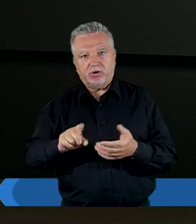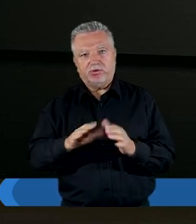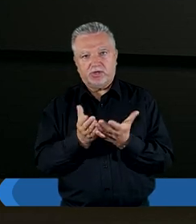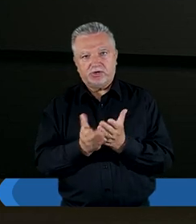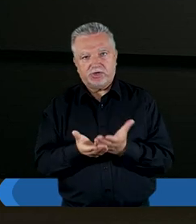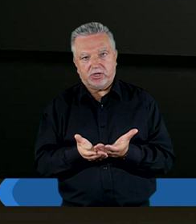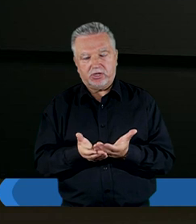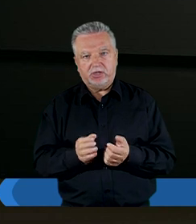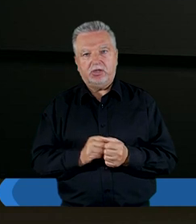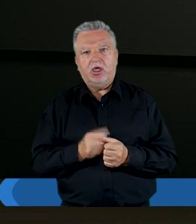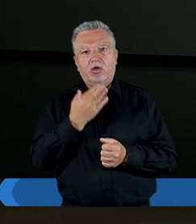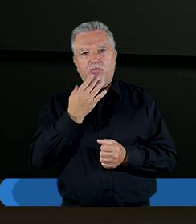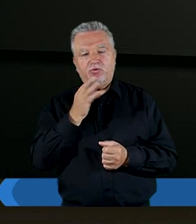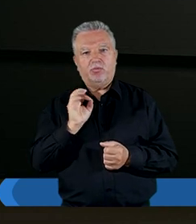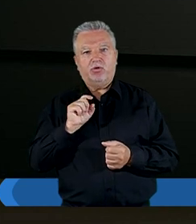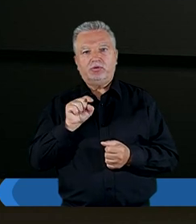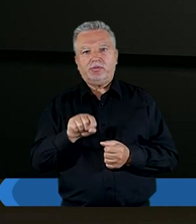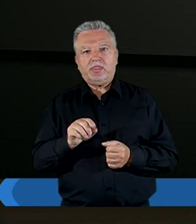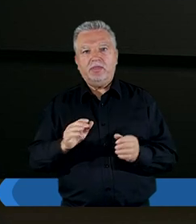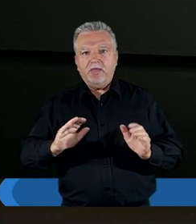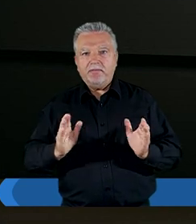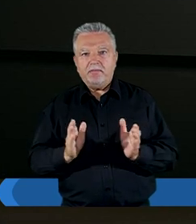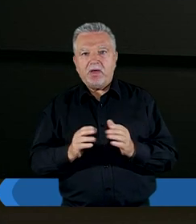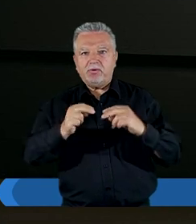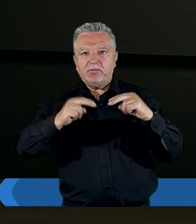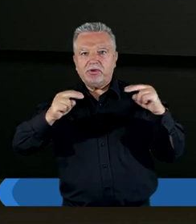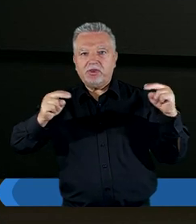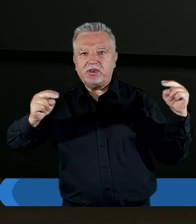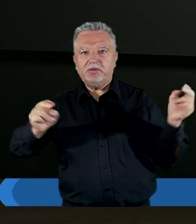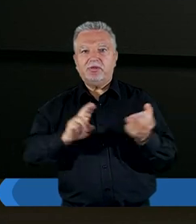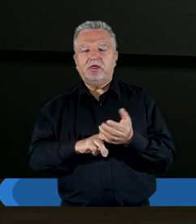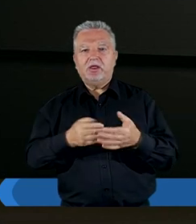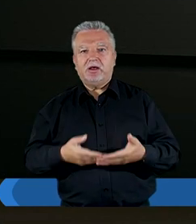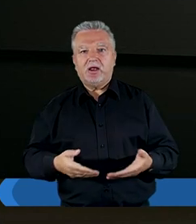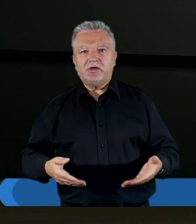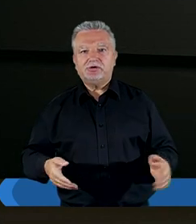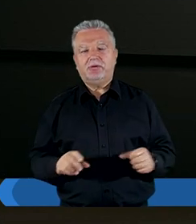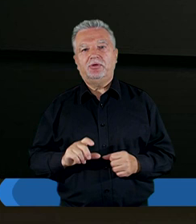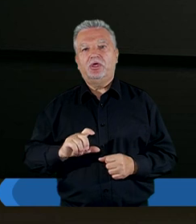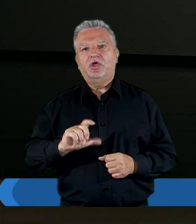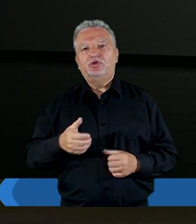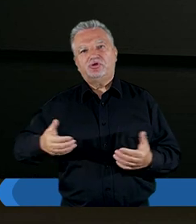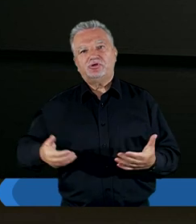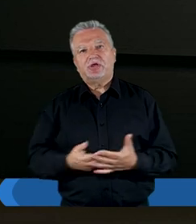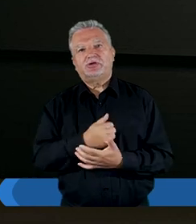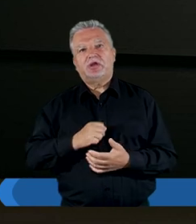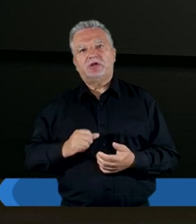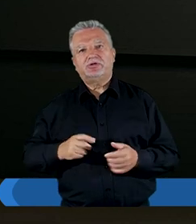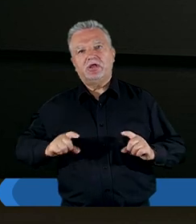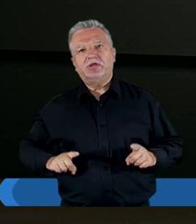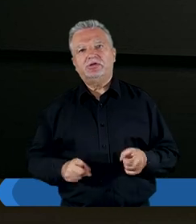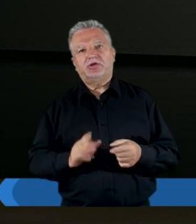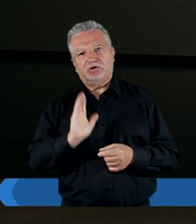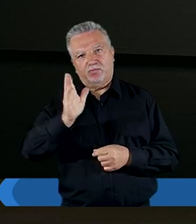księgi mówią o takim małym niebie na ziemi. A co się zaczyna dziać później? Co jest